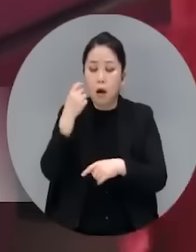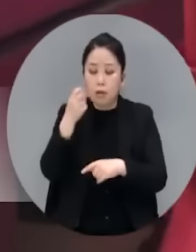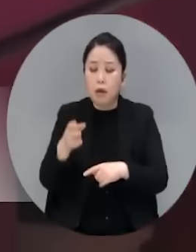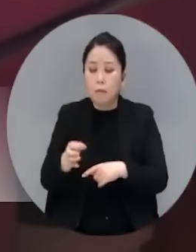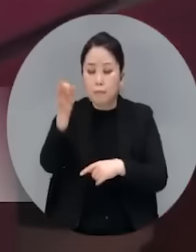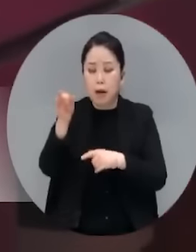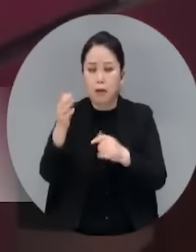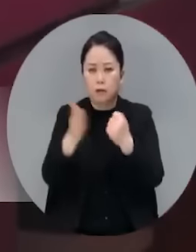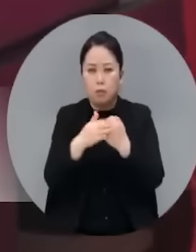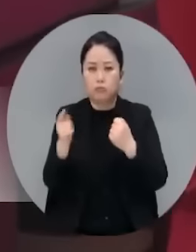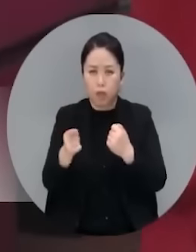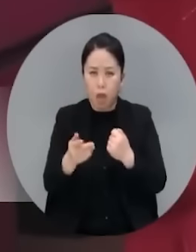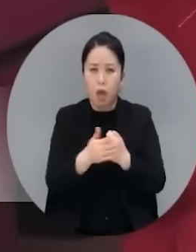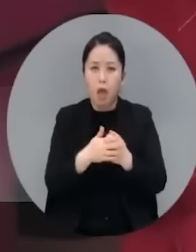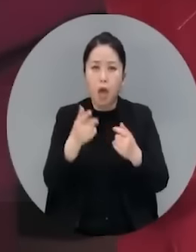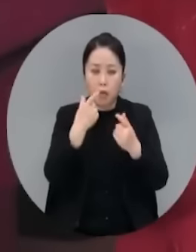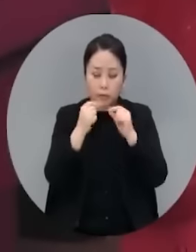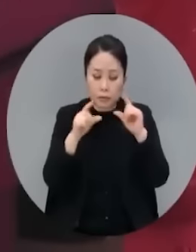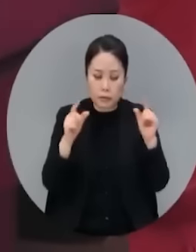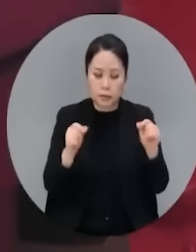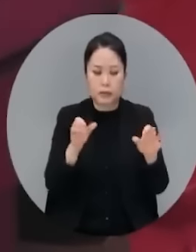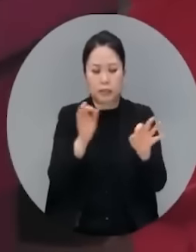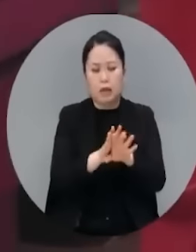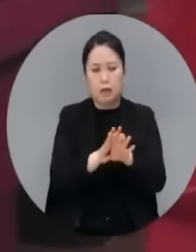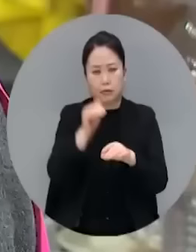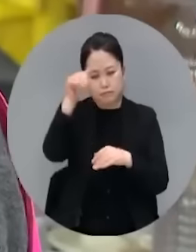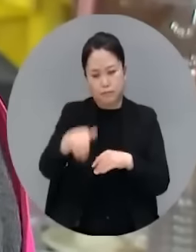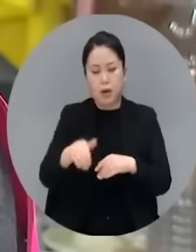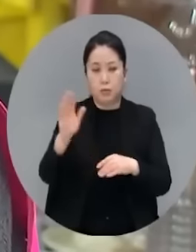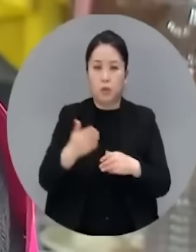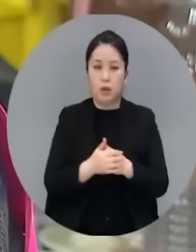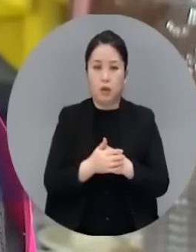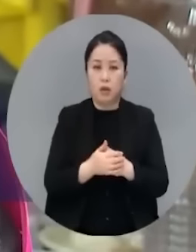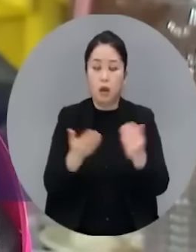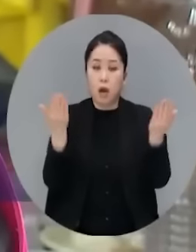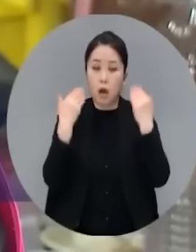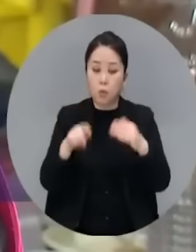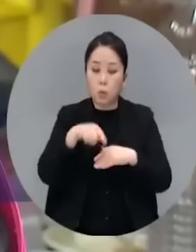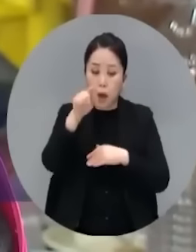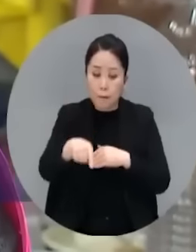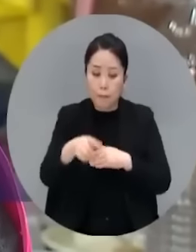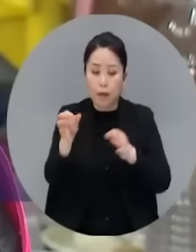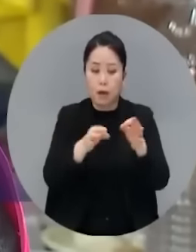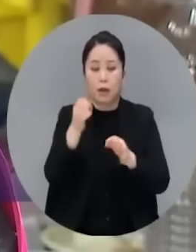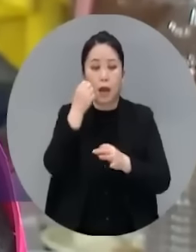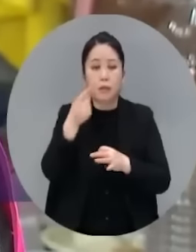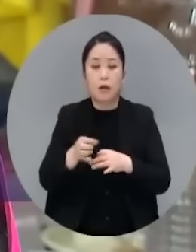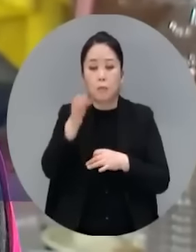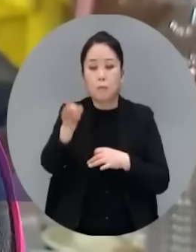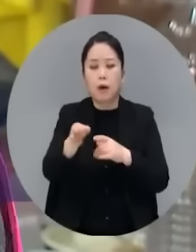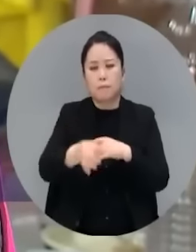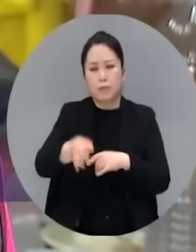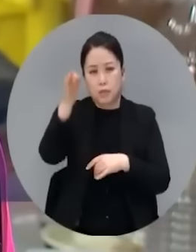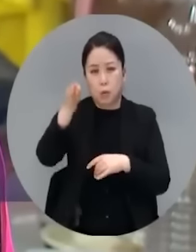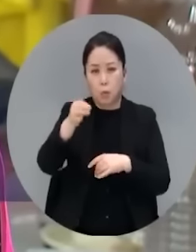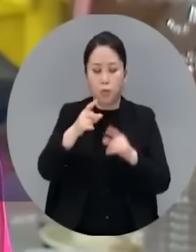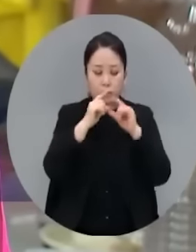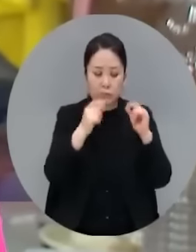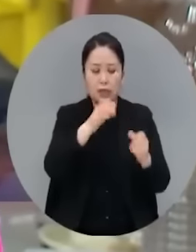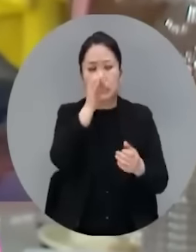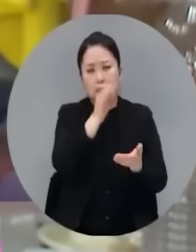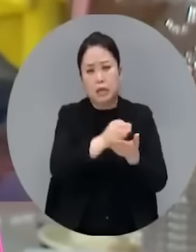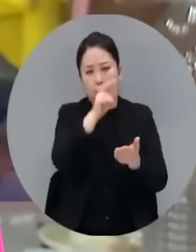다시 침체되는 악순환이 반복되는 것입니다. 학교 앞이다 보니까 가게세는 비싸고 음식은 싸게 팔아야